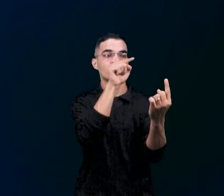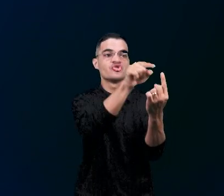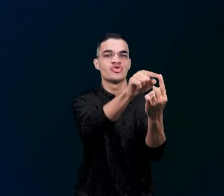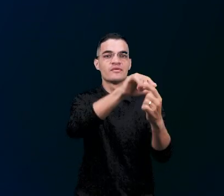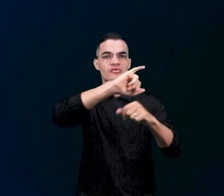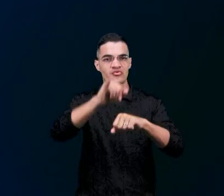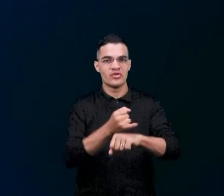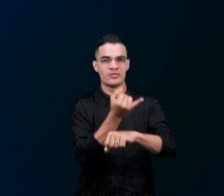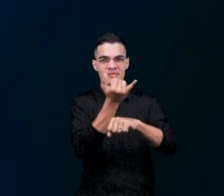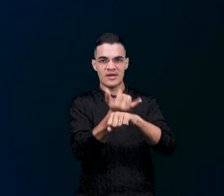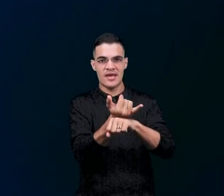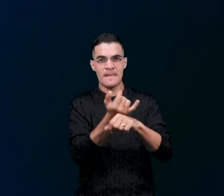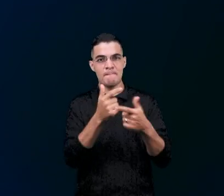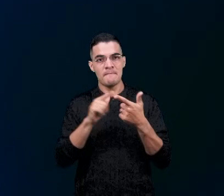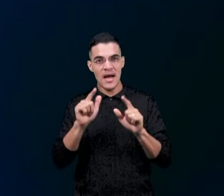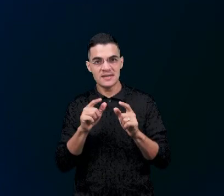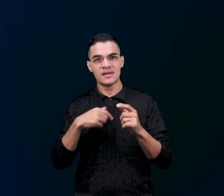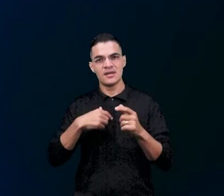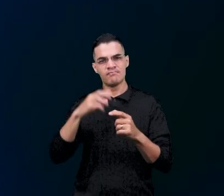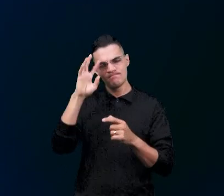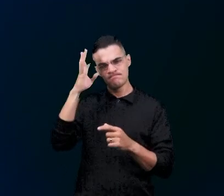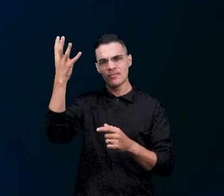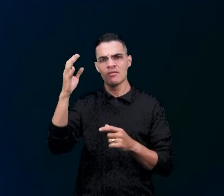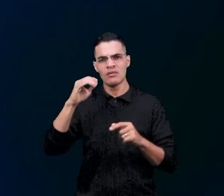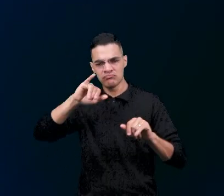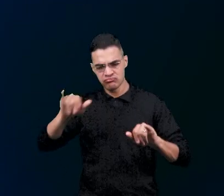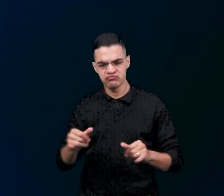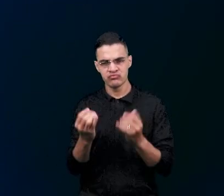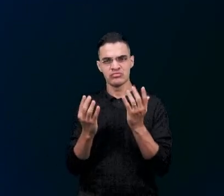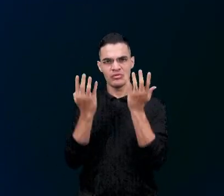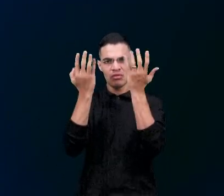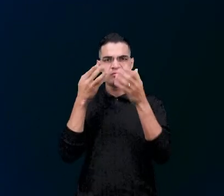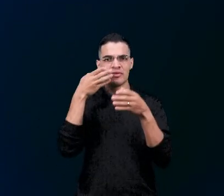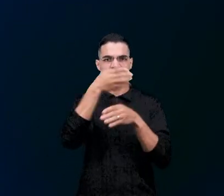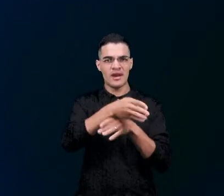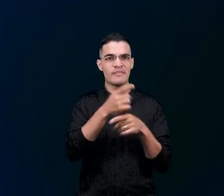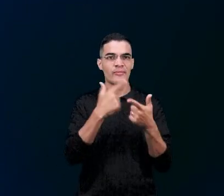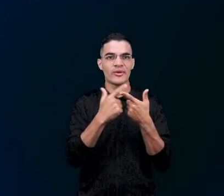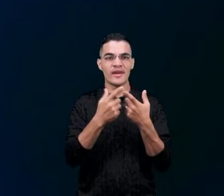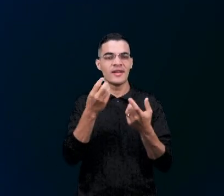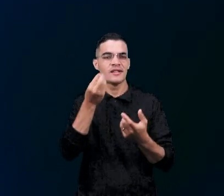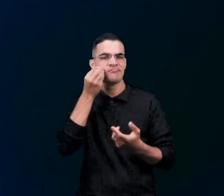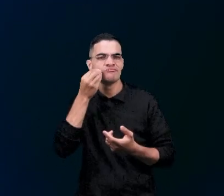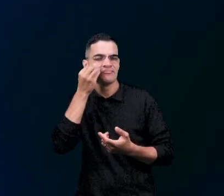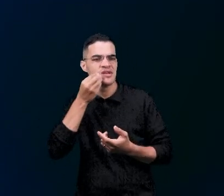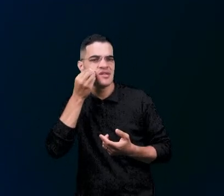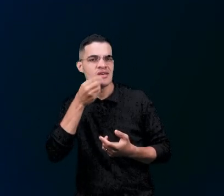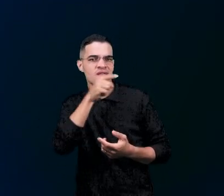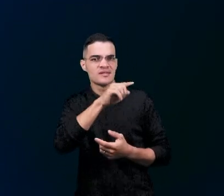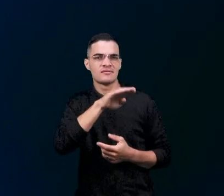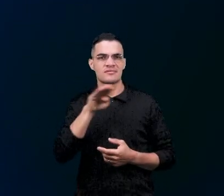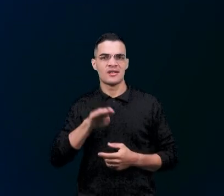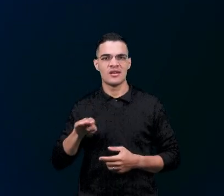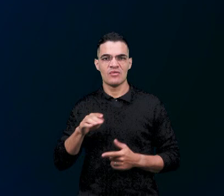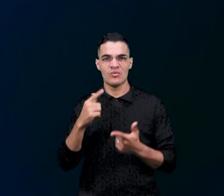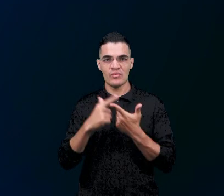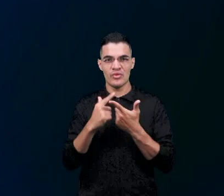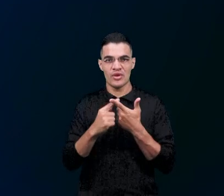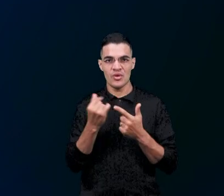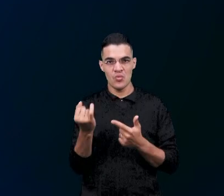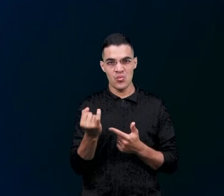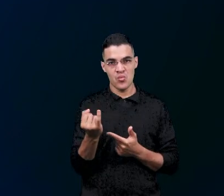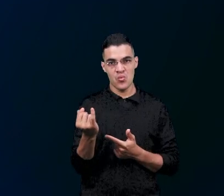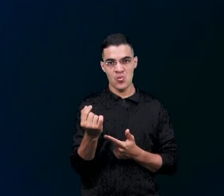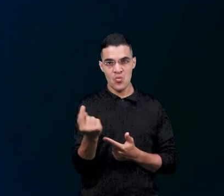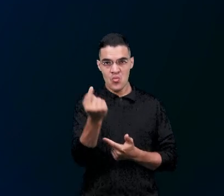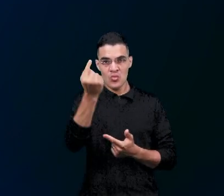dans la croix, mais il a décidé de passer par Jéricho pour toucher la vie de Zachée. Parce que le seul objectif